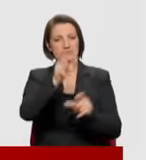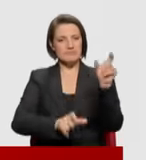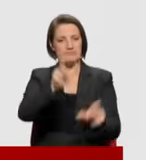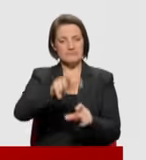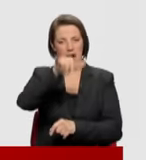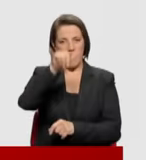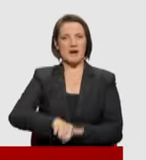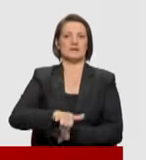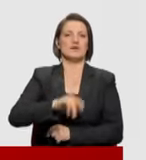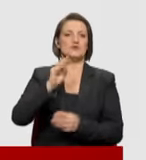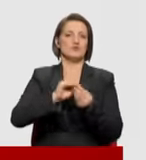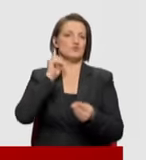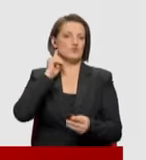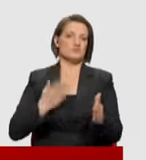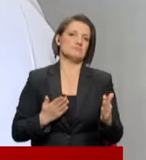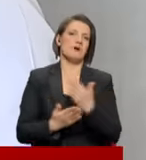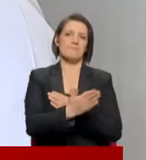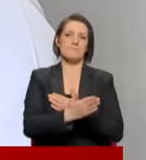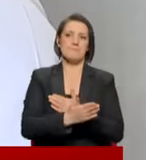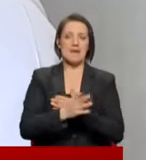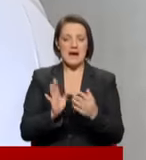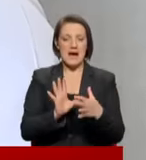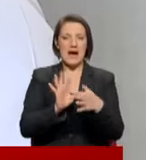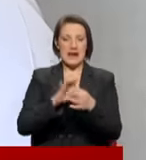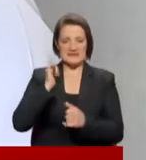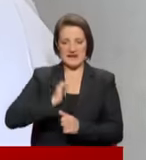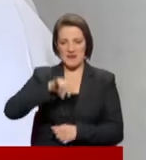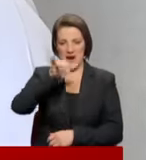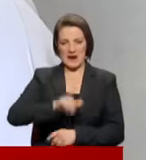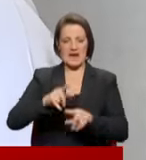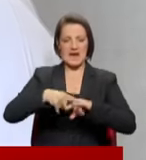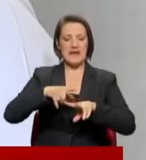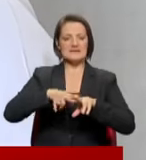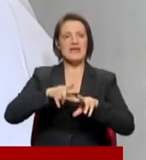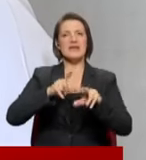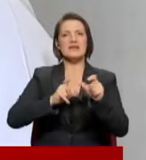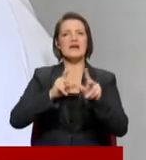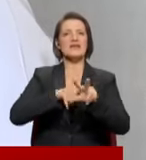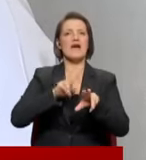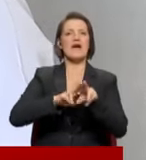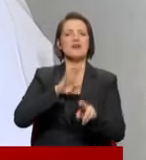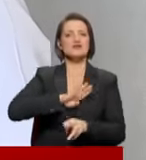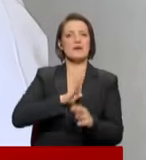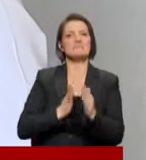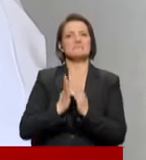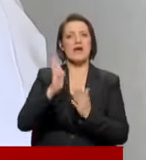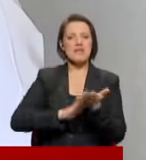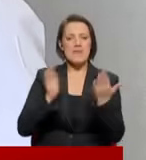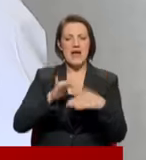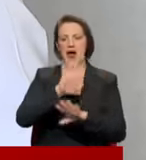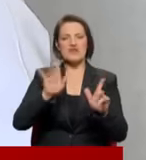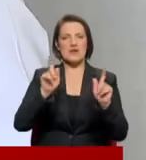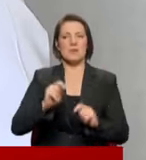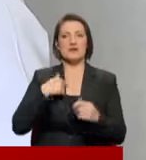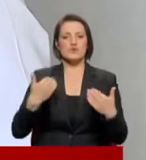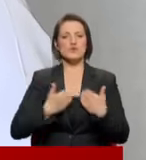ettiği polisler hakkında suç duyurusunda bulundu. Ve ilgili ben savcı hakkında HSYK'ya da şikayette bulunacağım. Elimden gelen her şeyi yapacağım. Ben